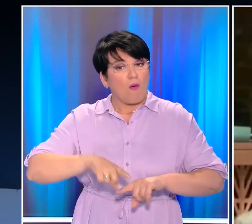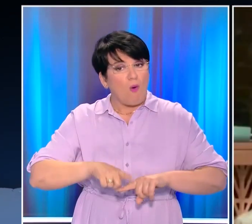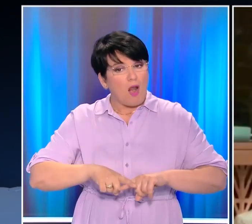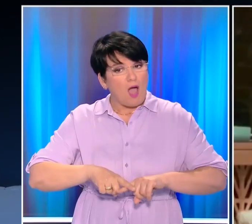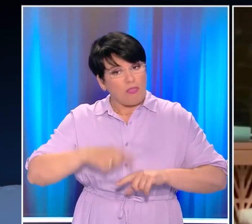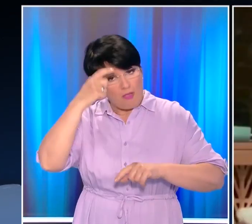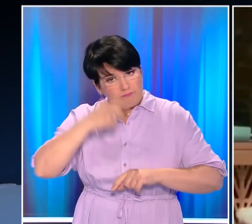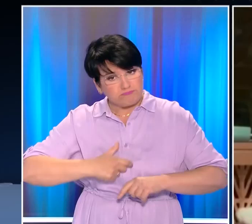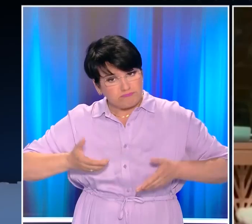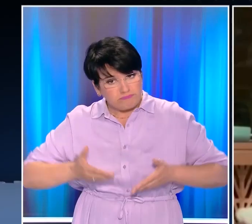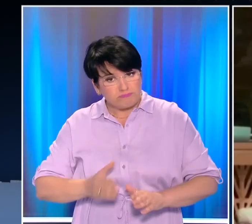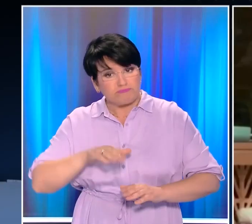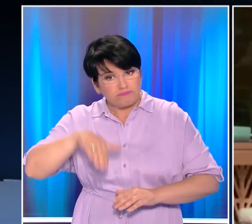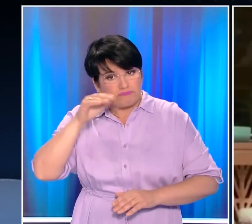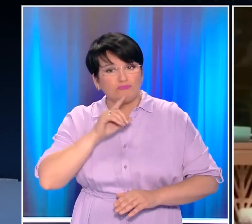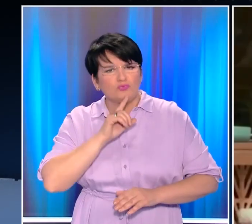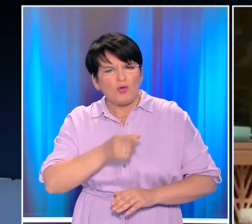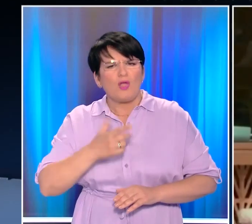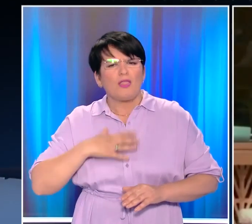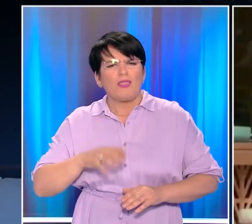Υπότιτλοι AUTHORWAVE